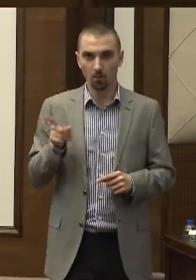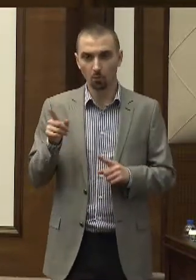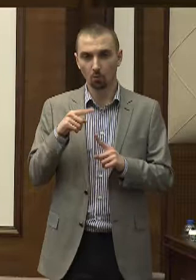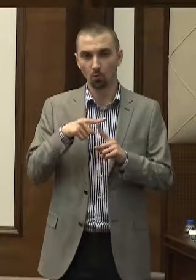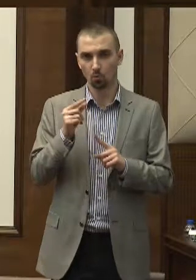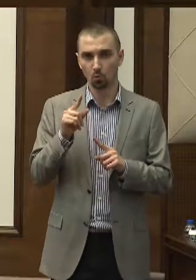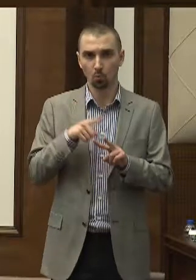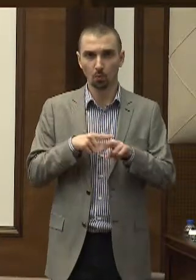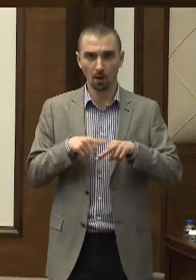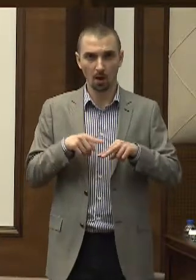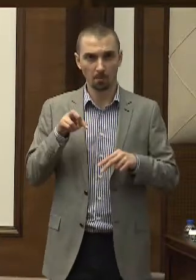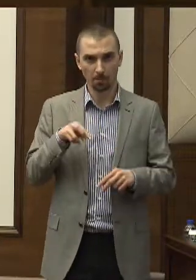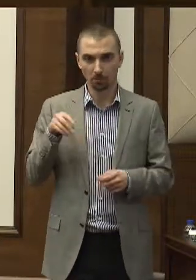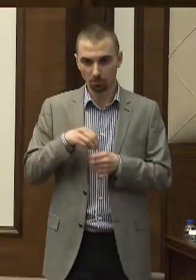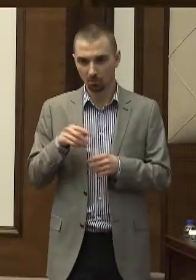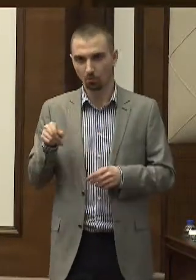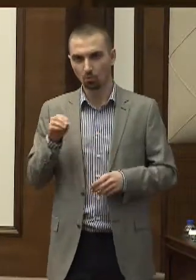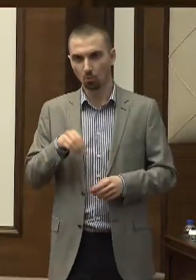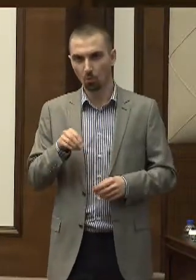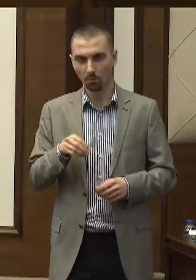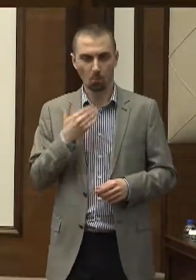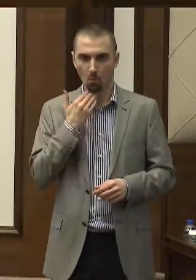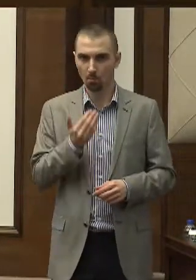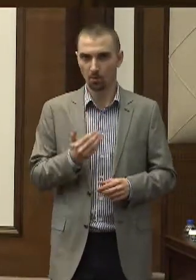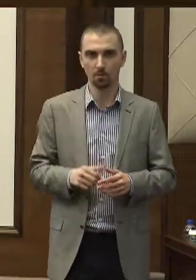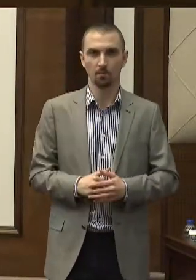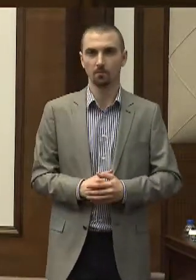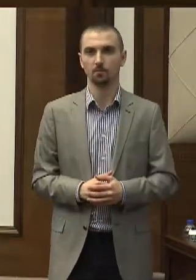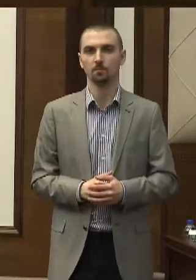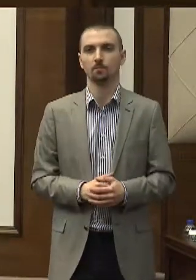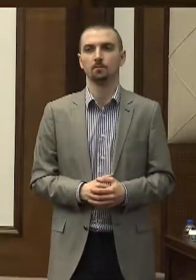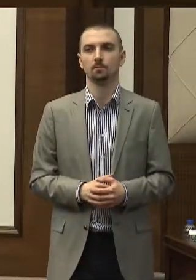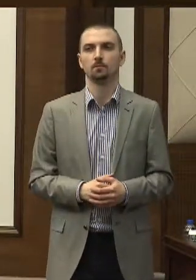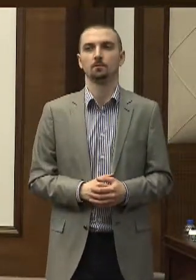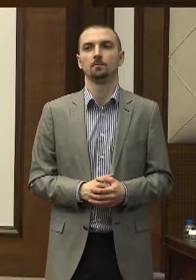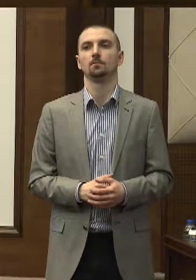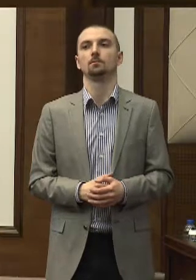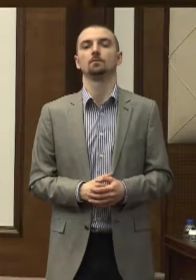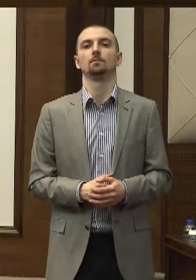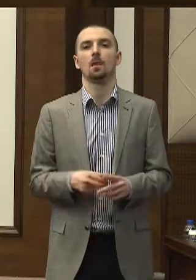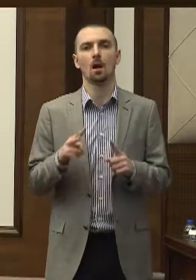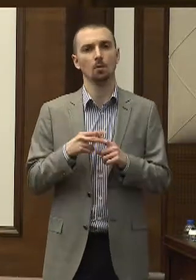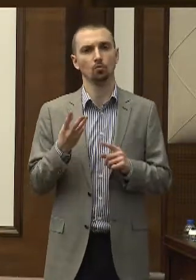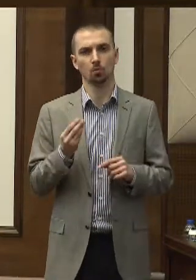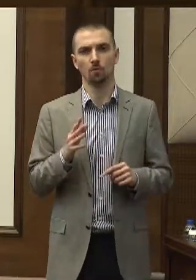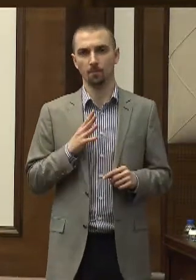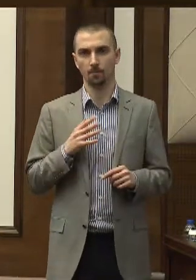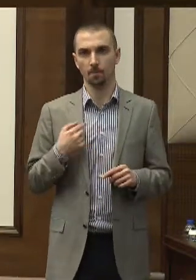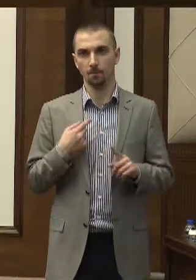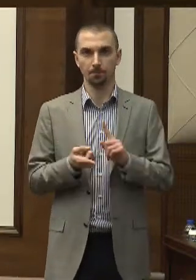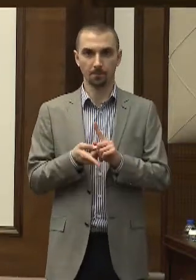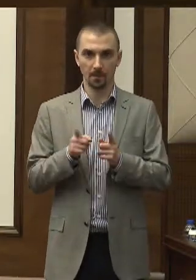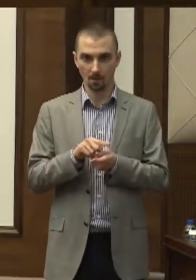turizm veya teknik ile ilgili fuarlarda çok büyük katılım var. Biz bunları tam